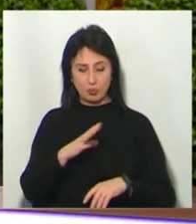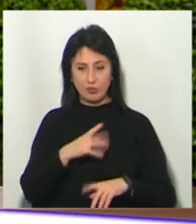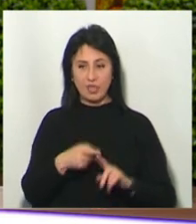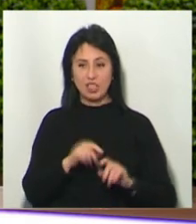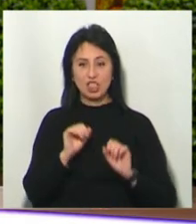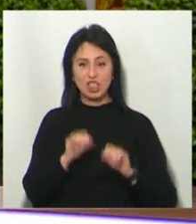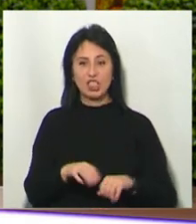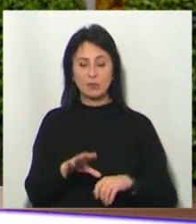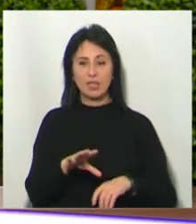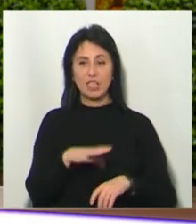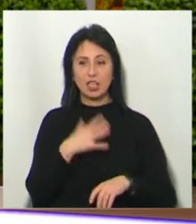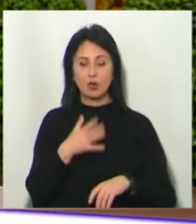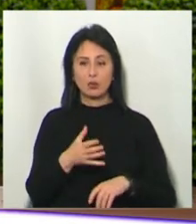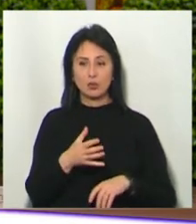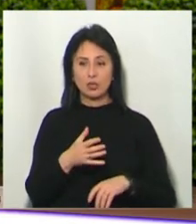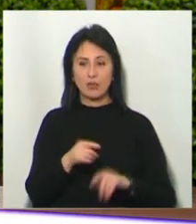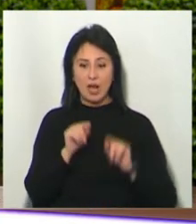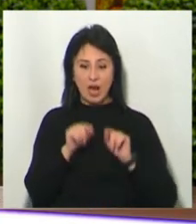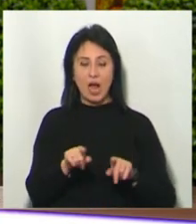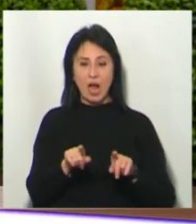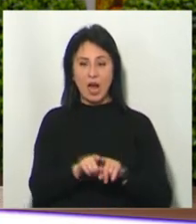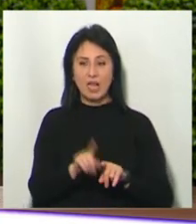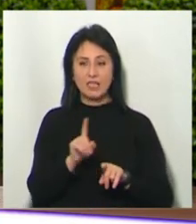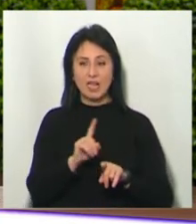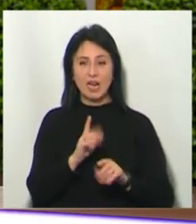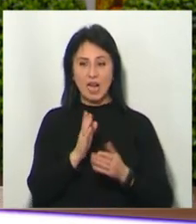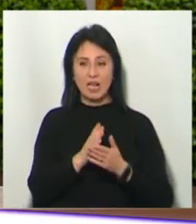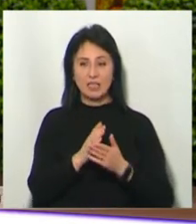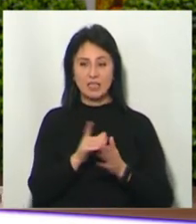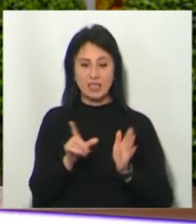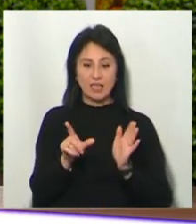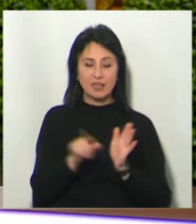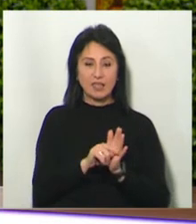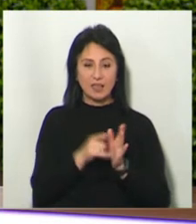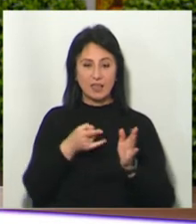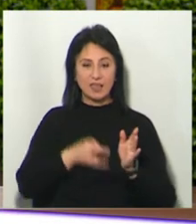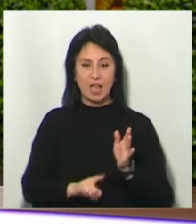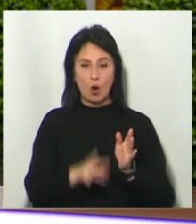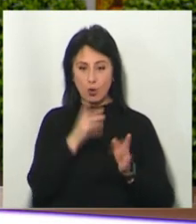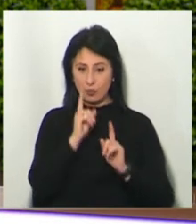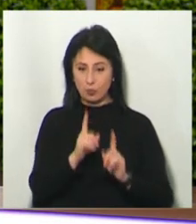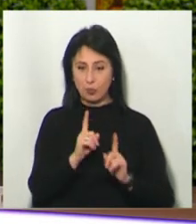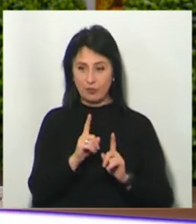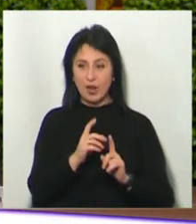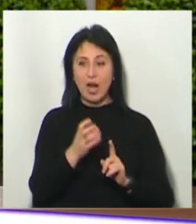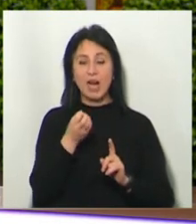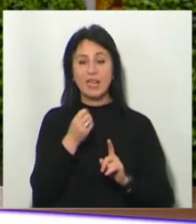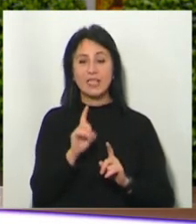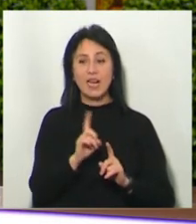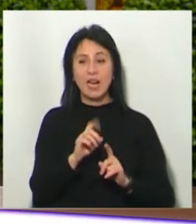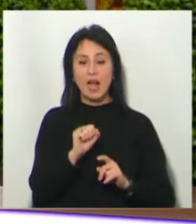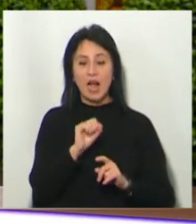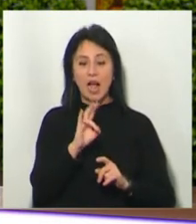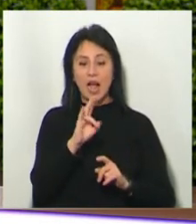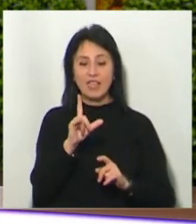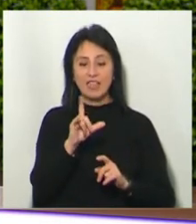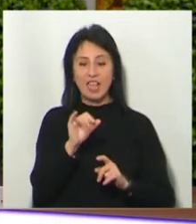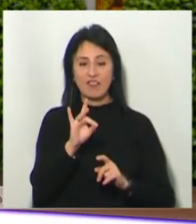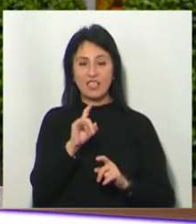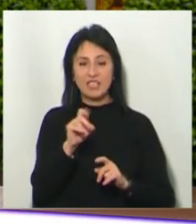ეს შეიძლება იყოს აქაც გარკვეულწილად არის თანდაყოლილი მომენტი, ან კიდევ აი ანევრიზმა რა